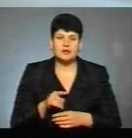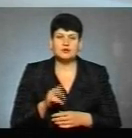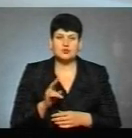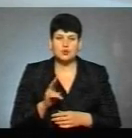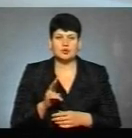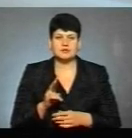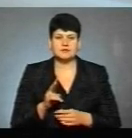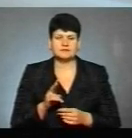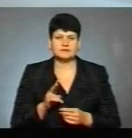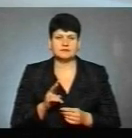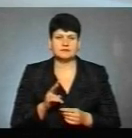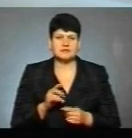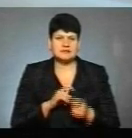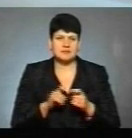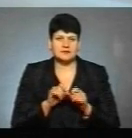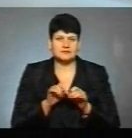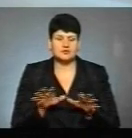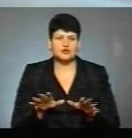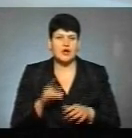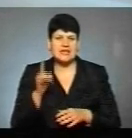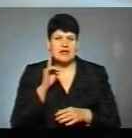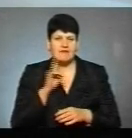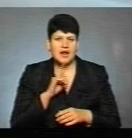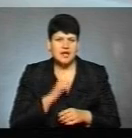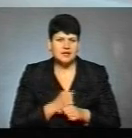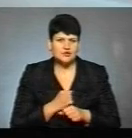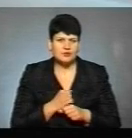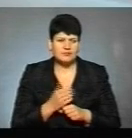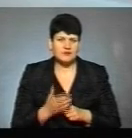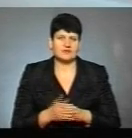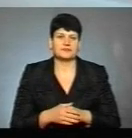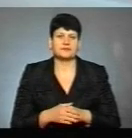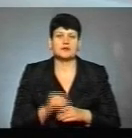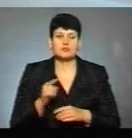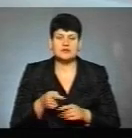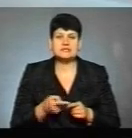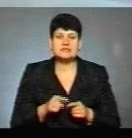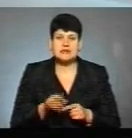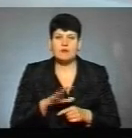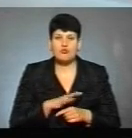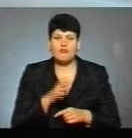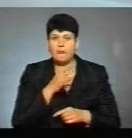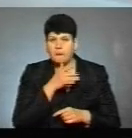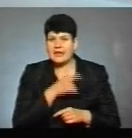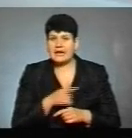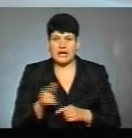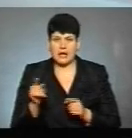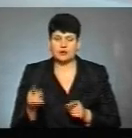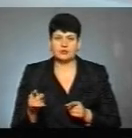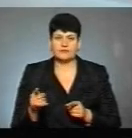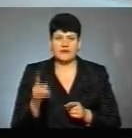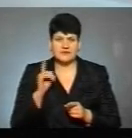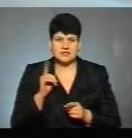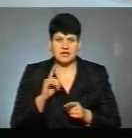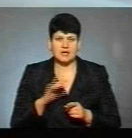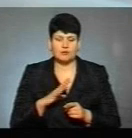чи пускав чутки, що то євреї щось таке зробили. Ну, бо то якраз був період, коли вони, ну, в Ізраїлі